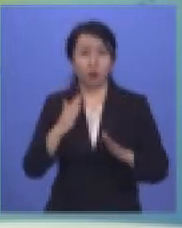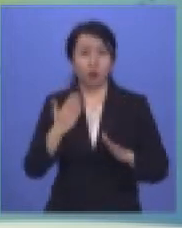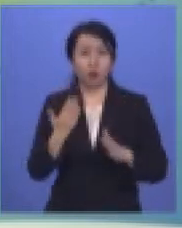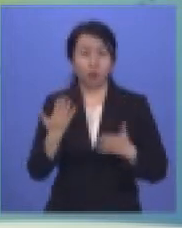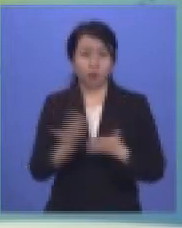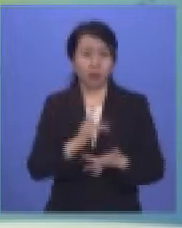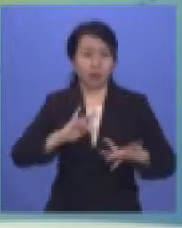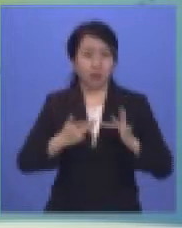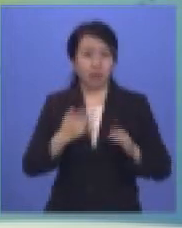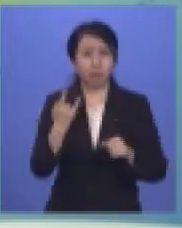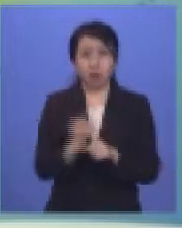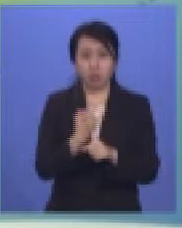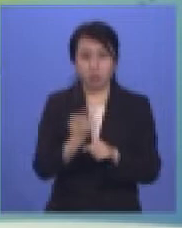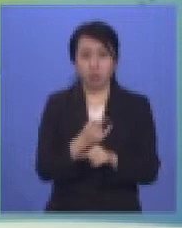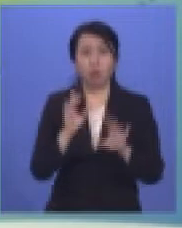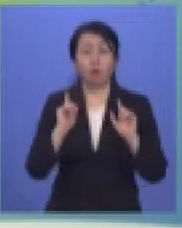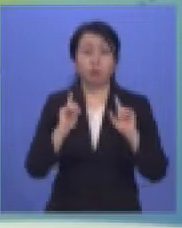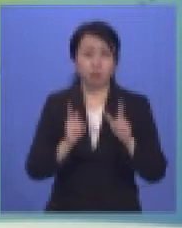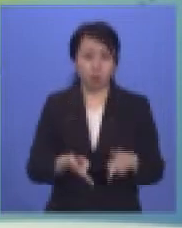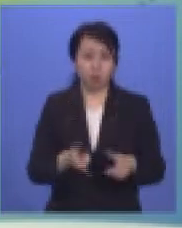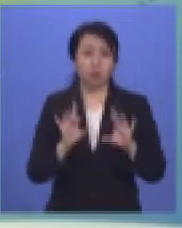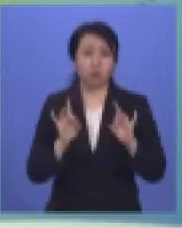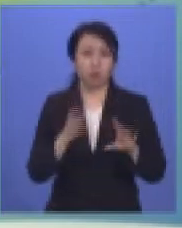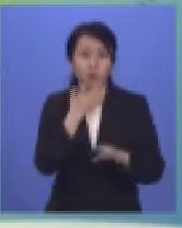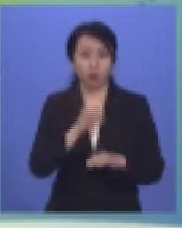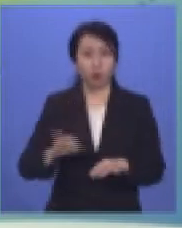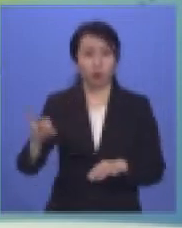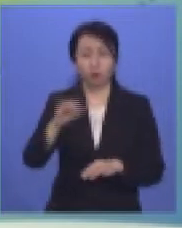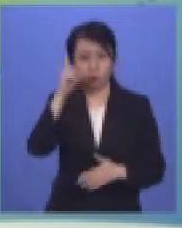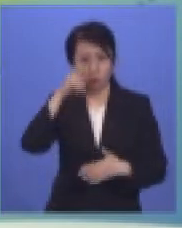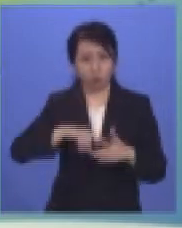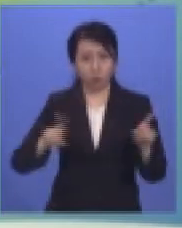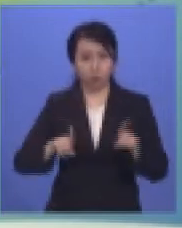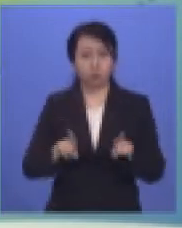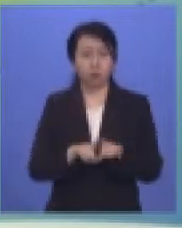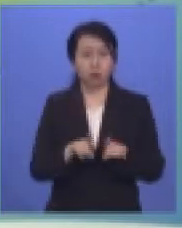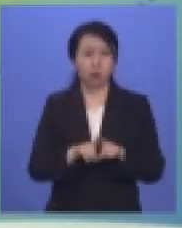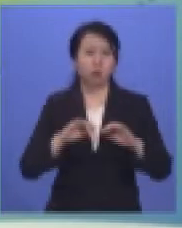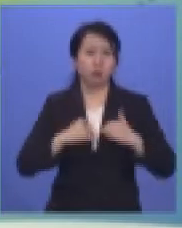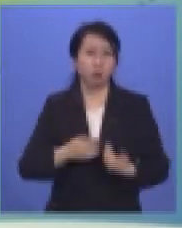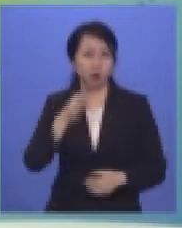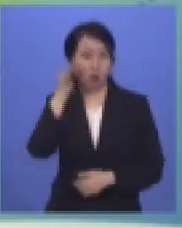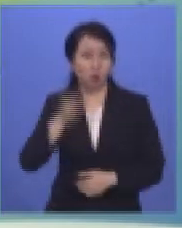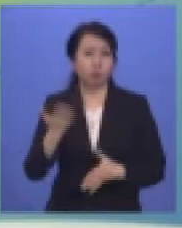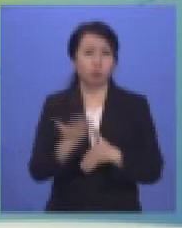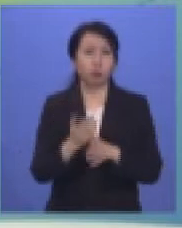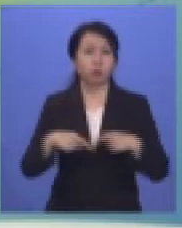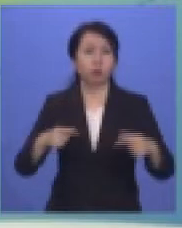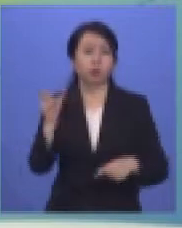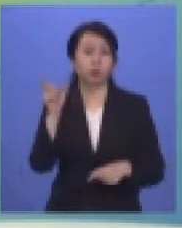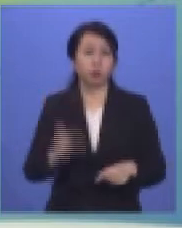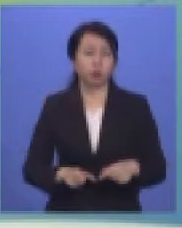уловку интернет-мошенников. Он согласился рассказать свою историю в надежде, что его горький опыт поможет другим